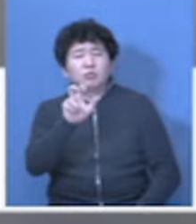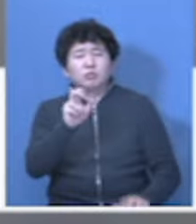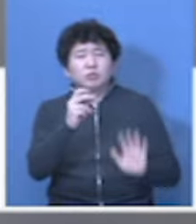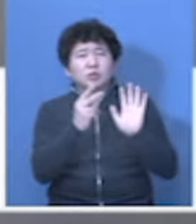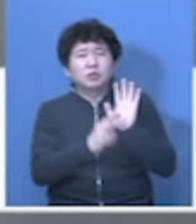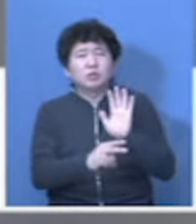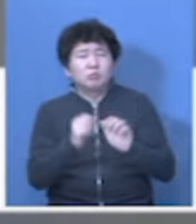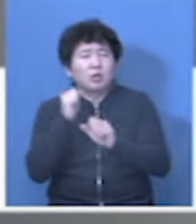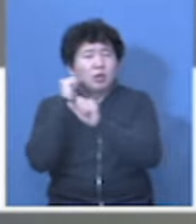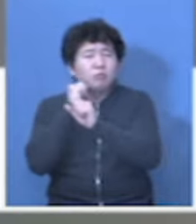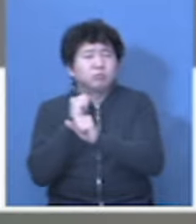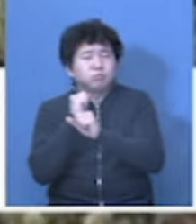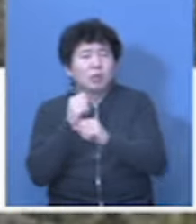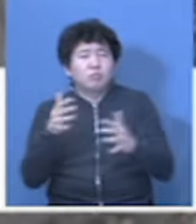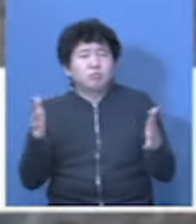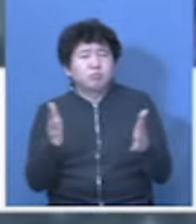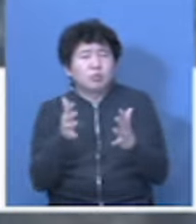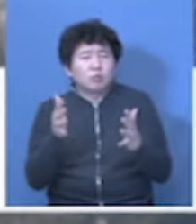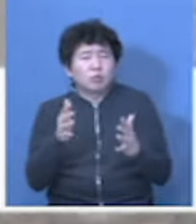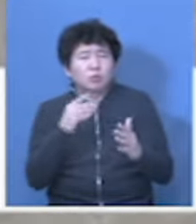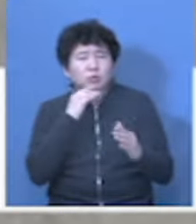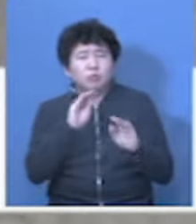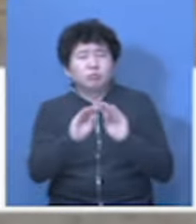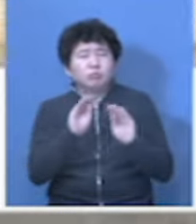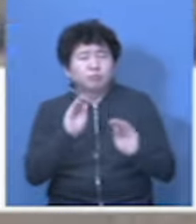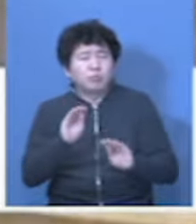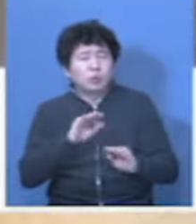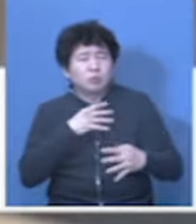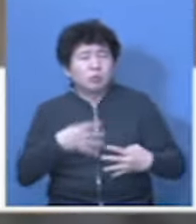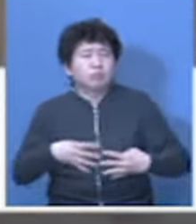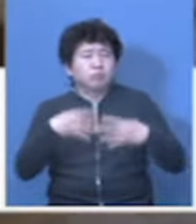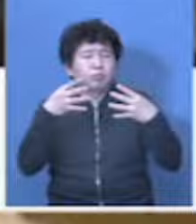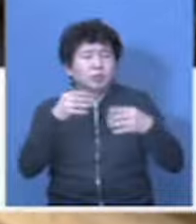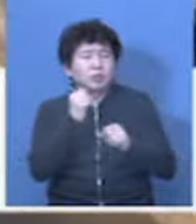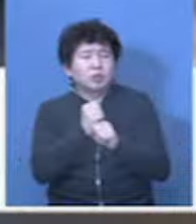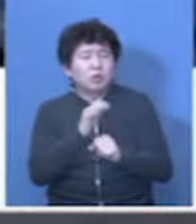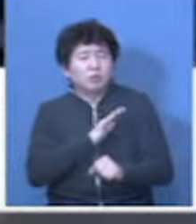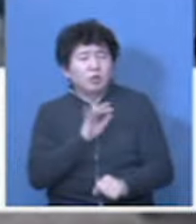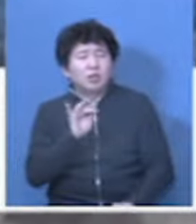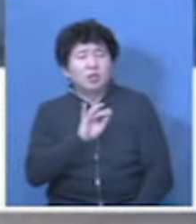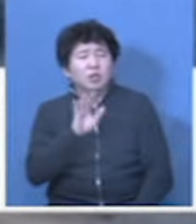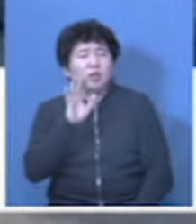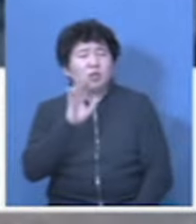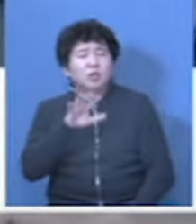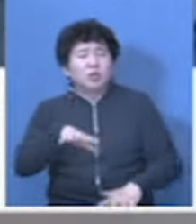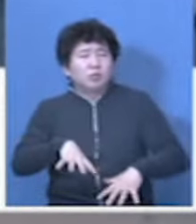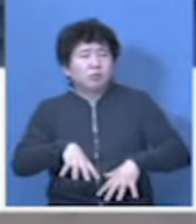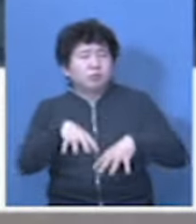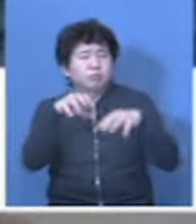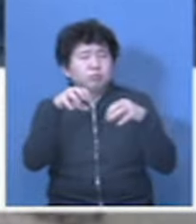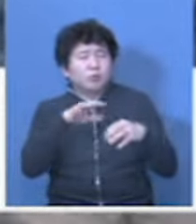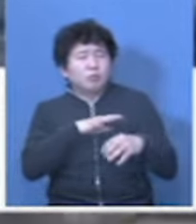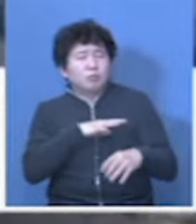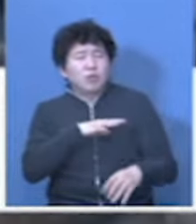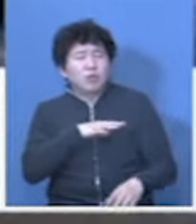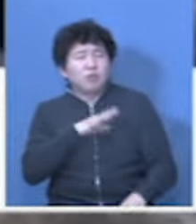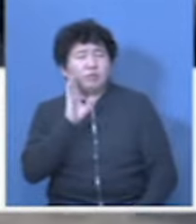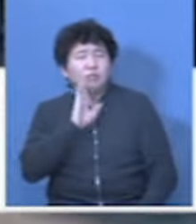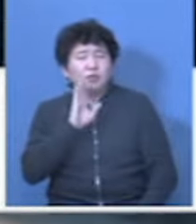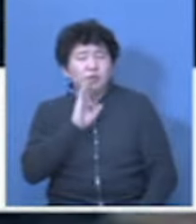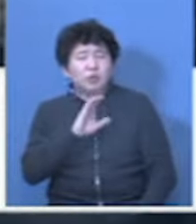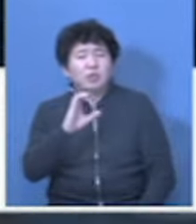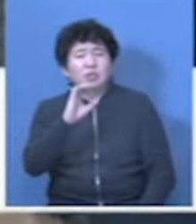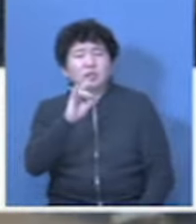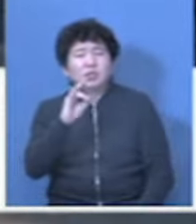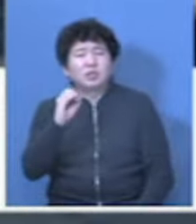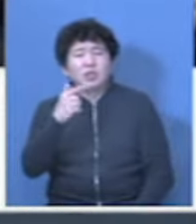қап төсеп, 1265 тонна инертті материал жеткізді. Мотопомпалардың көмегімен 20 мың текше метр су сорылды. Сондай-ақ Снегирёво